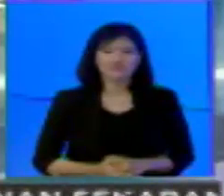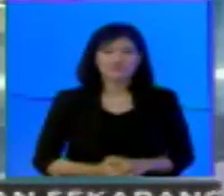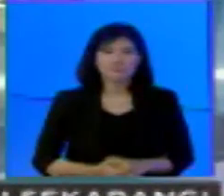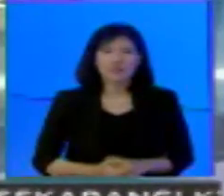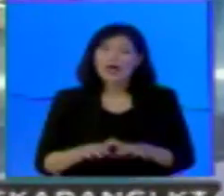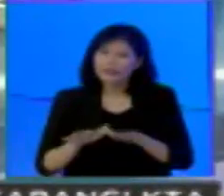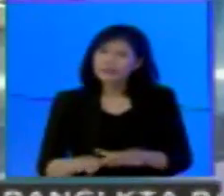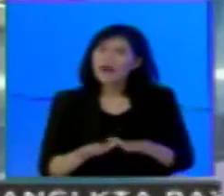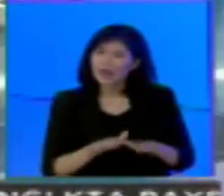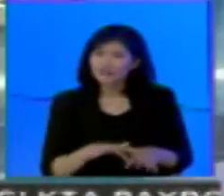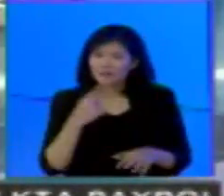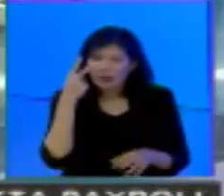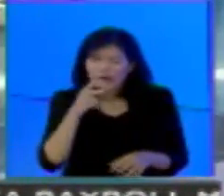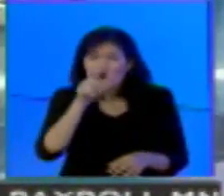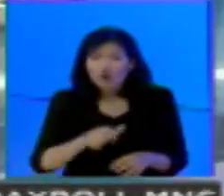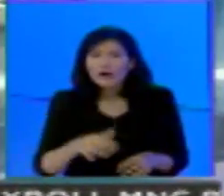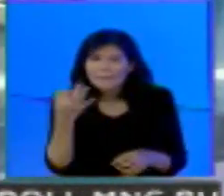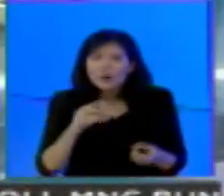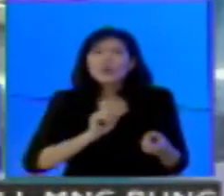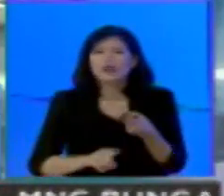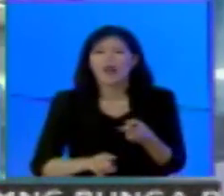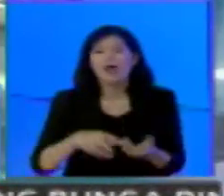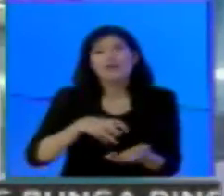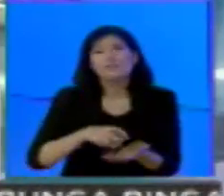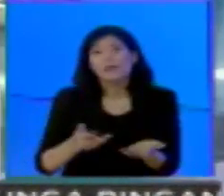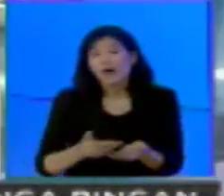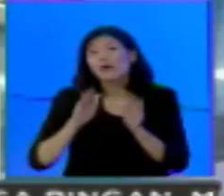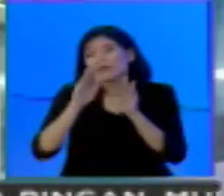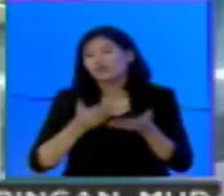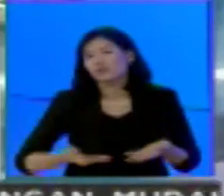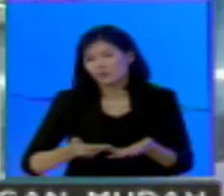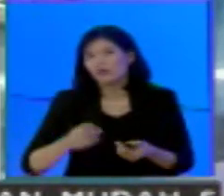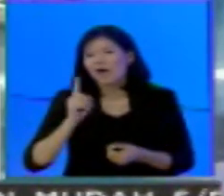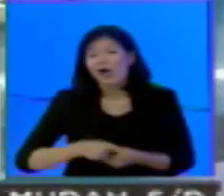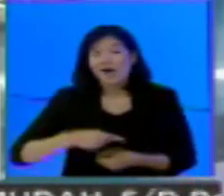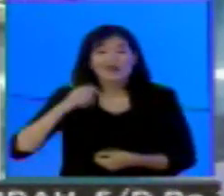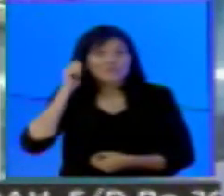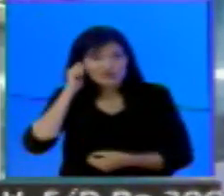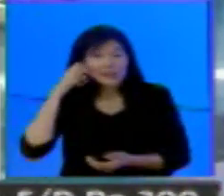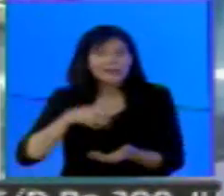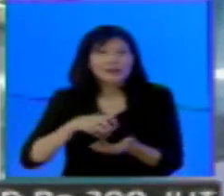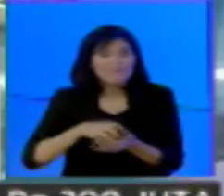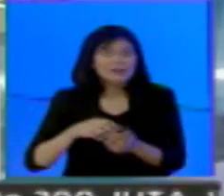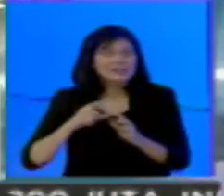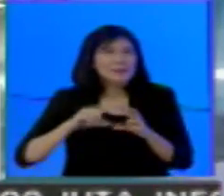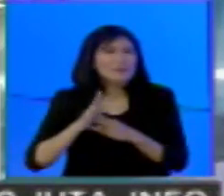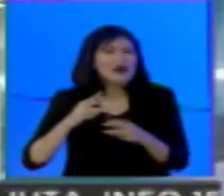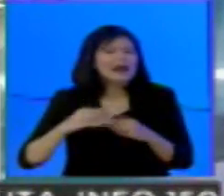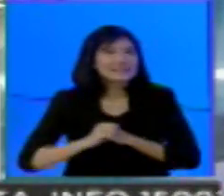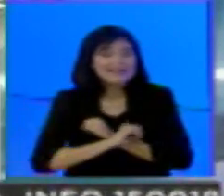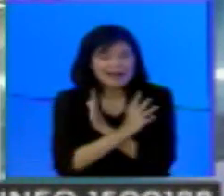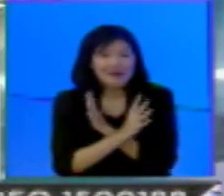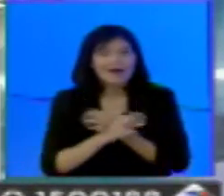Pemirsa, berhati-hatilah dengan orang yang baru saja Anda kenal di media sosial. Seorang remaja putri di Samarinda, Kalimantan Timur menjadi